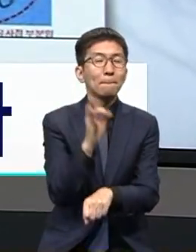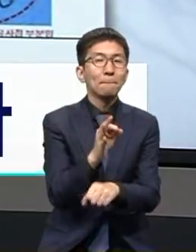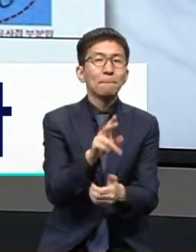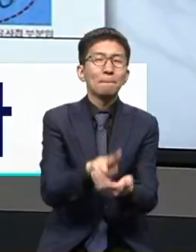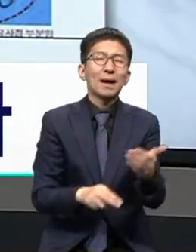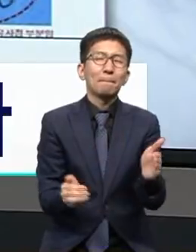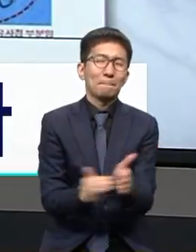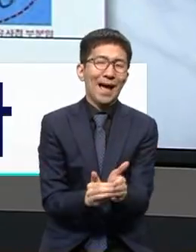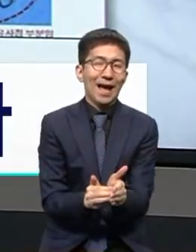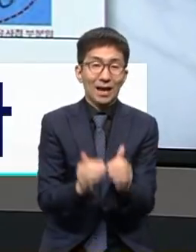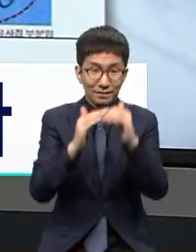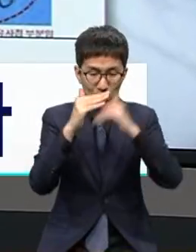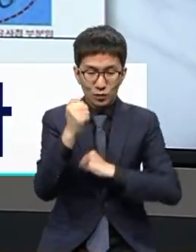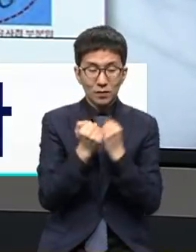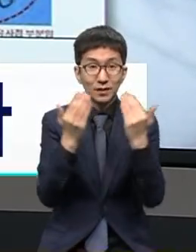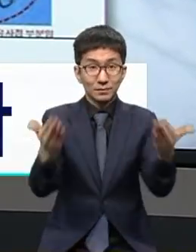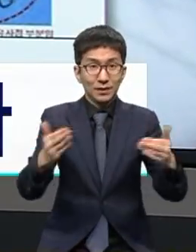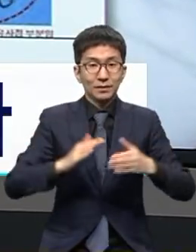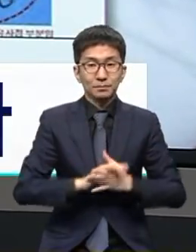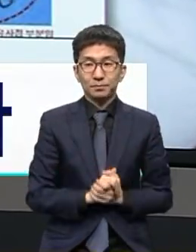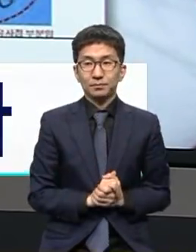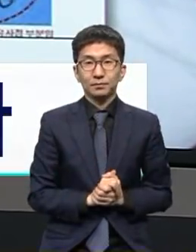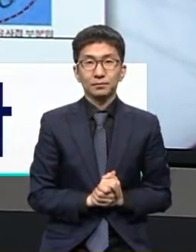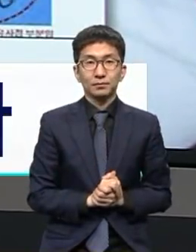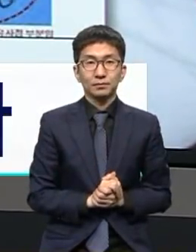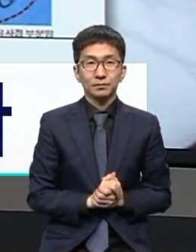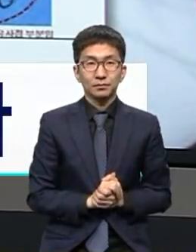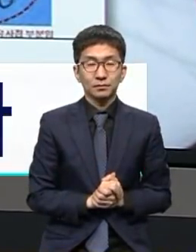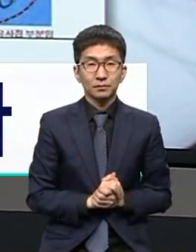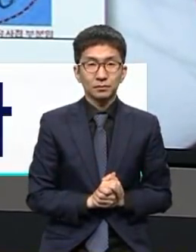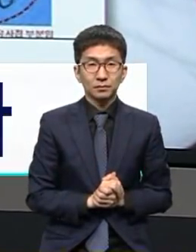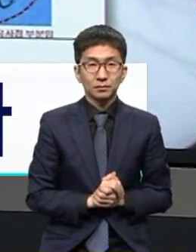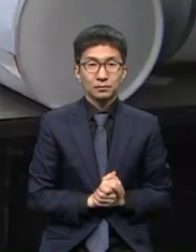확인됐습니다 jibs 하 창훈 기자입니다